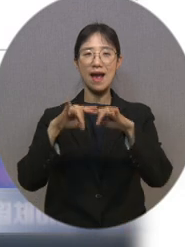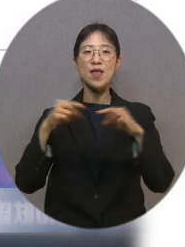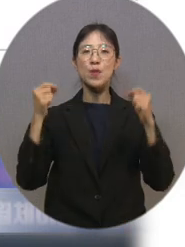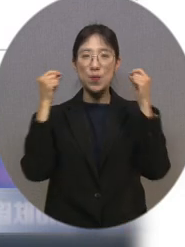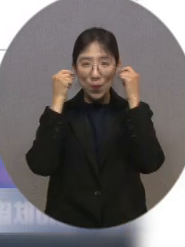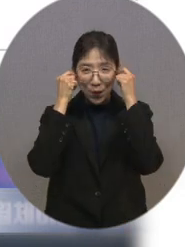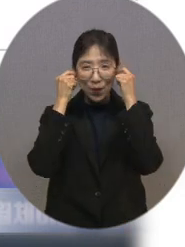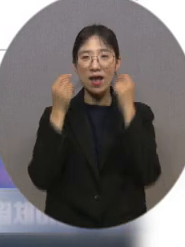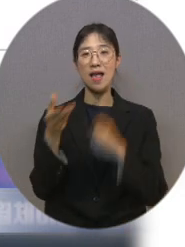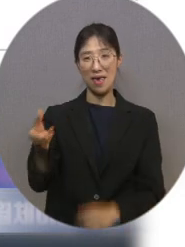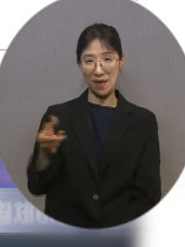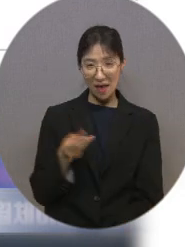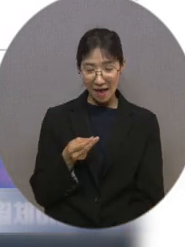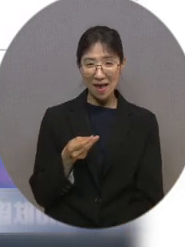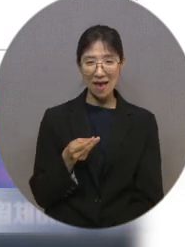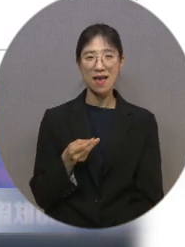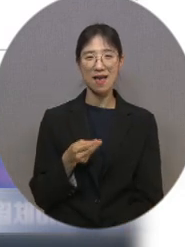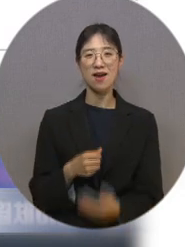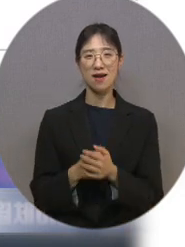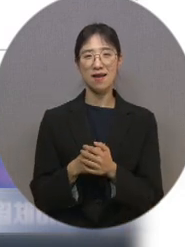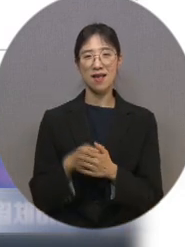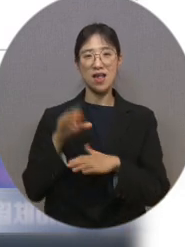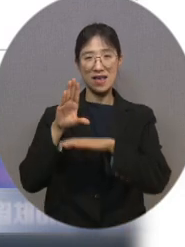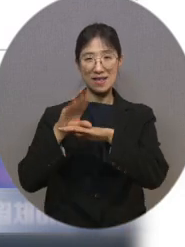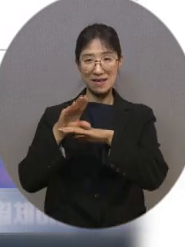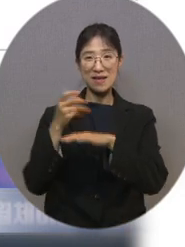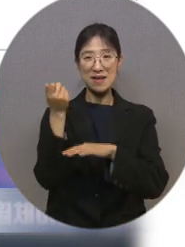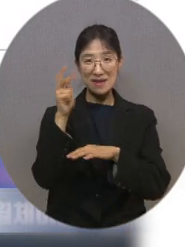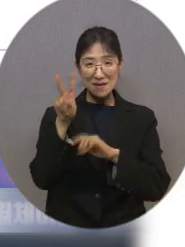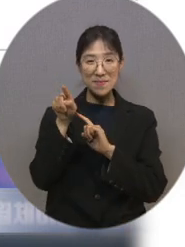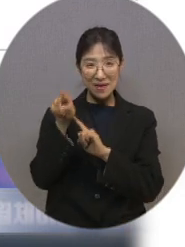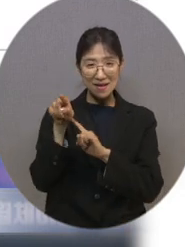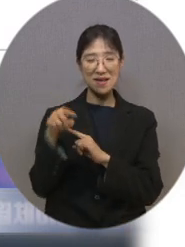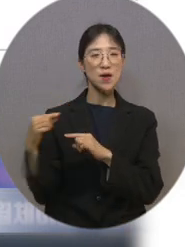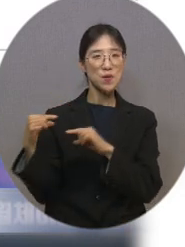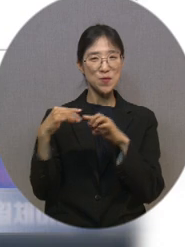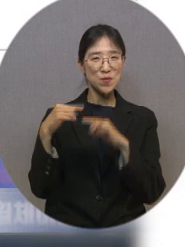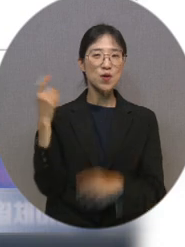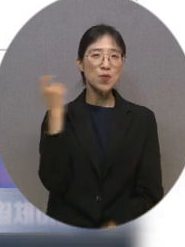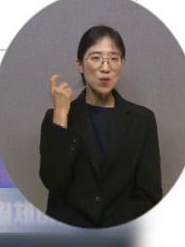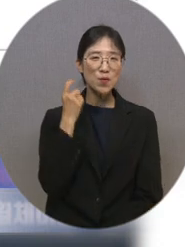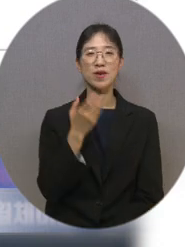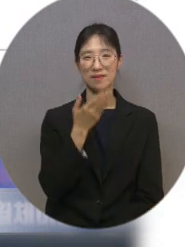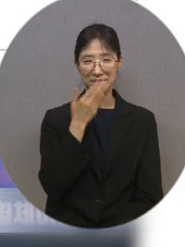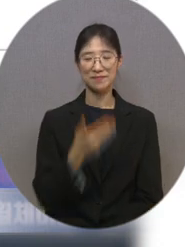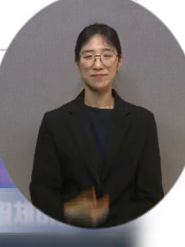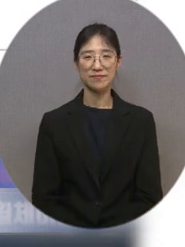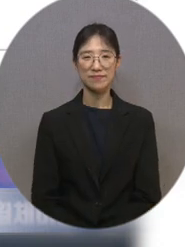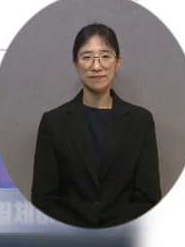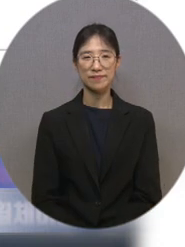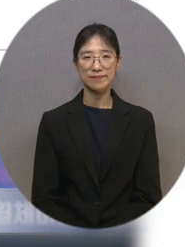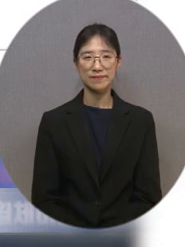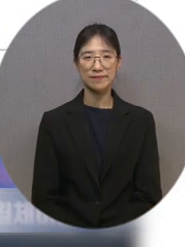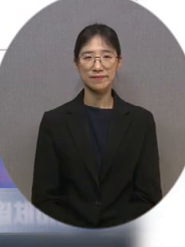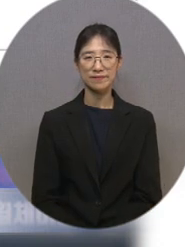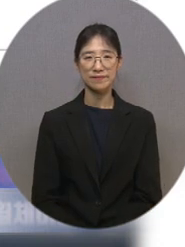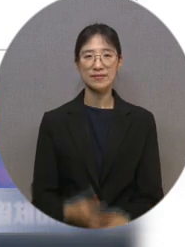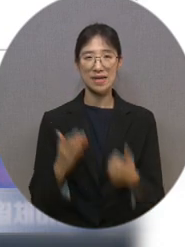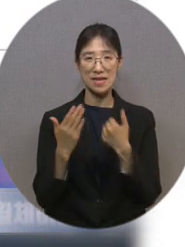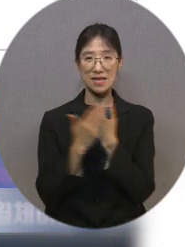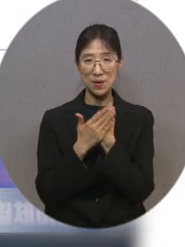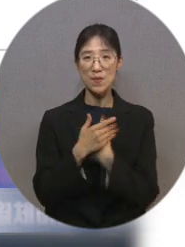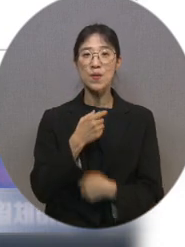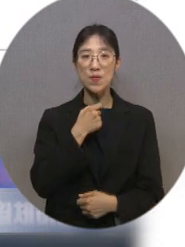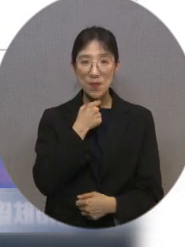단말기와 이어폰을 통해 실시간으로 제공되는 TV 중계방송 음성을 청취할 수 있습니다. 서비스